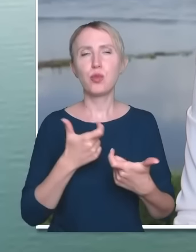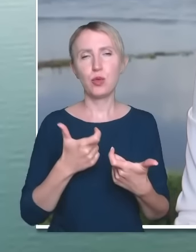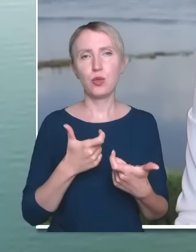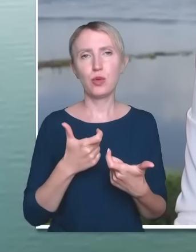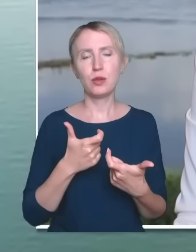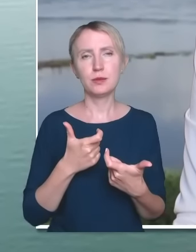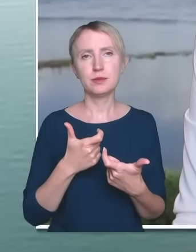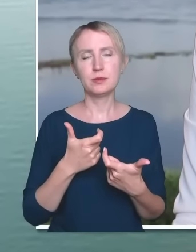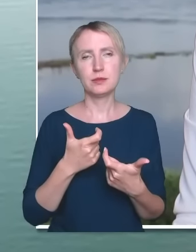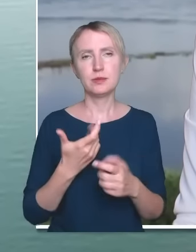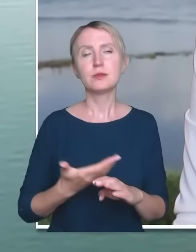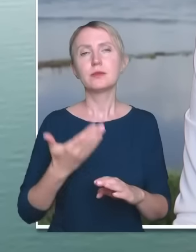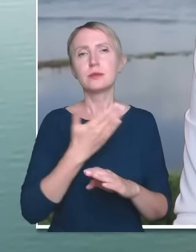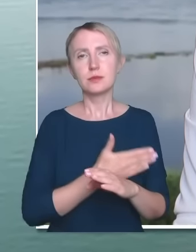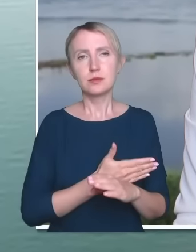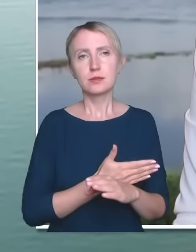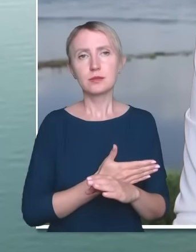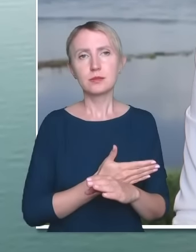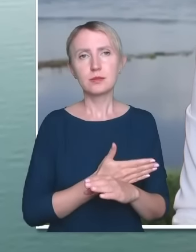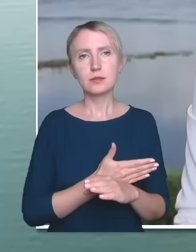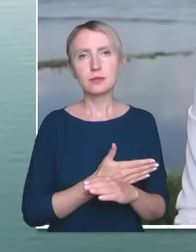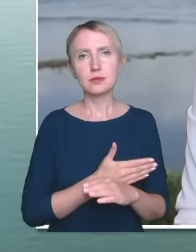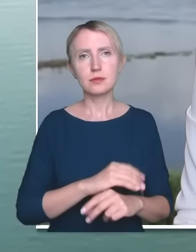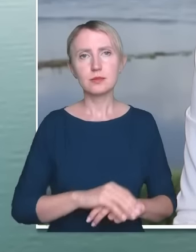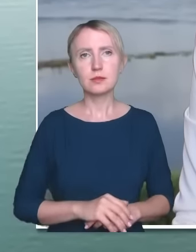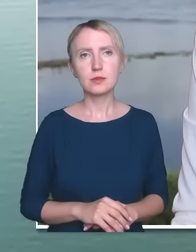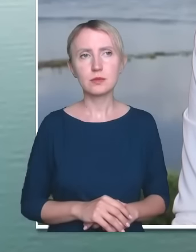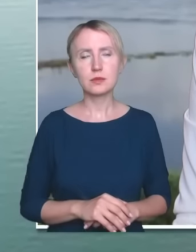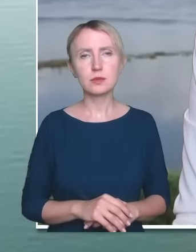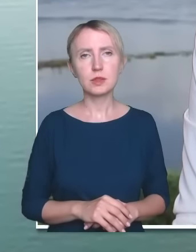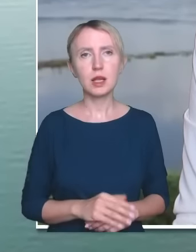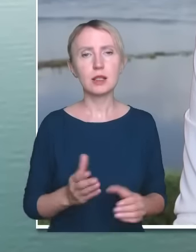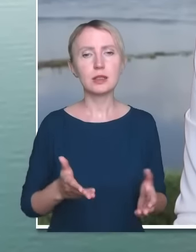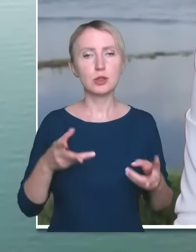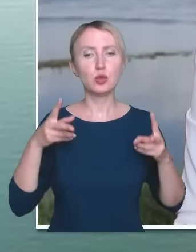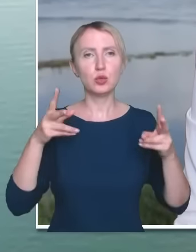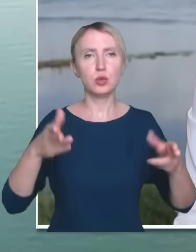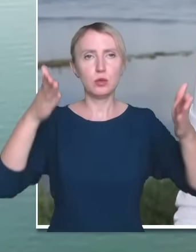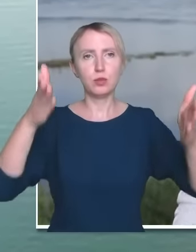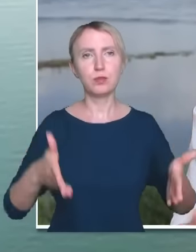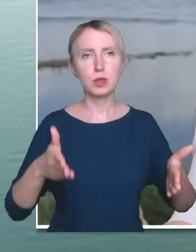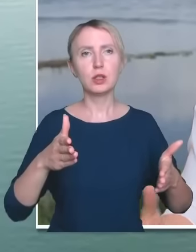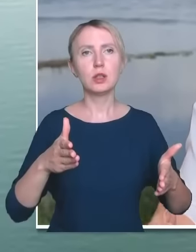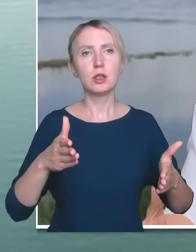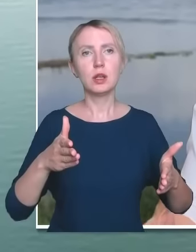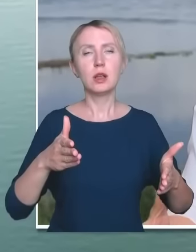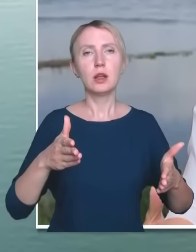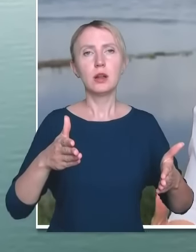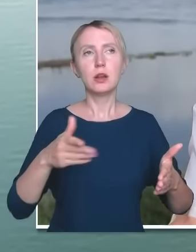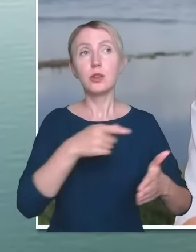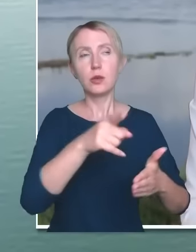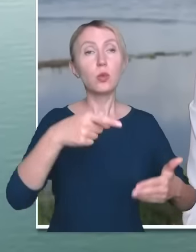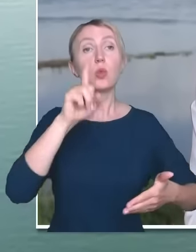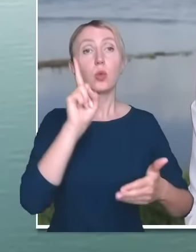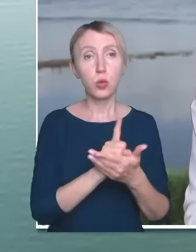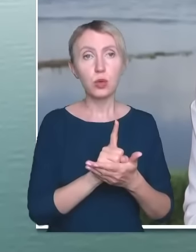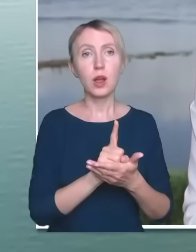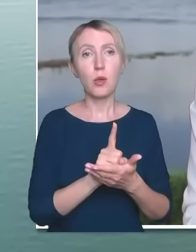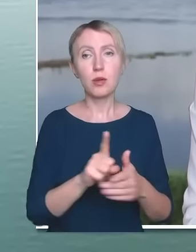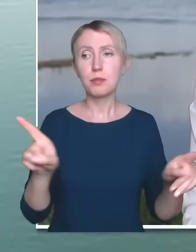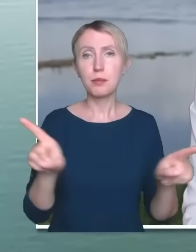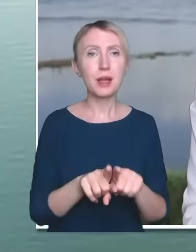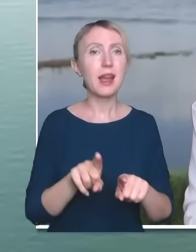przeprowadzano, był w zamkniętych śluzach. Natomiast i udało się im jakby uzyskać dokładnie ten